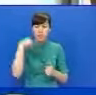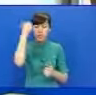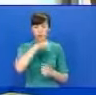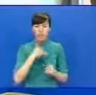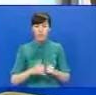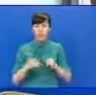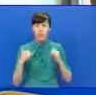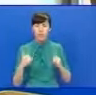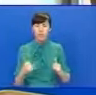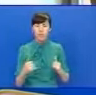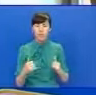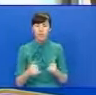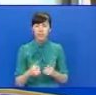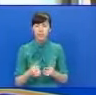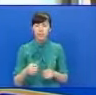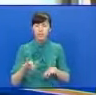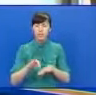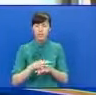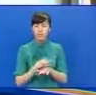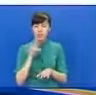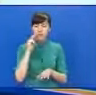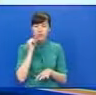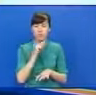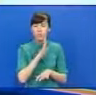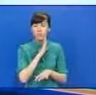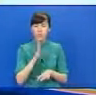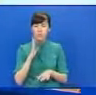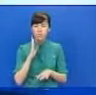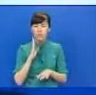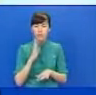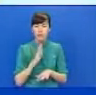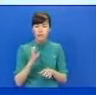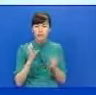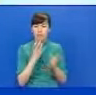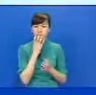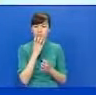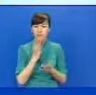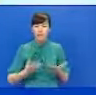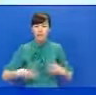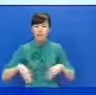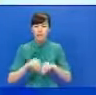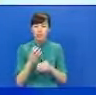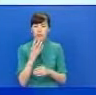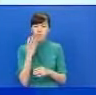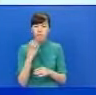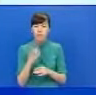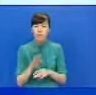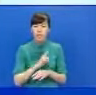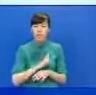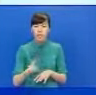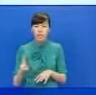астам отандасқан ерлі-зайыптылар, отбасының жылулығын, отбасының татулығын ешқандай да